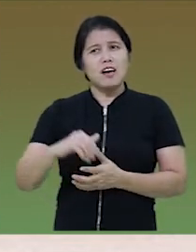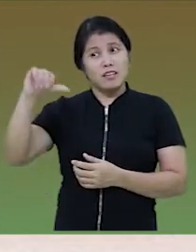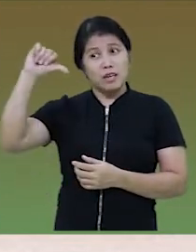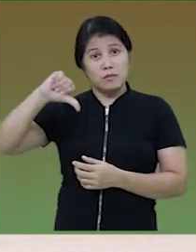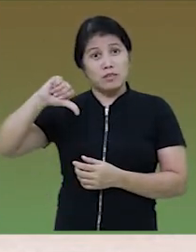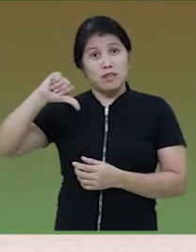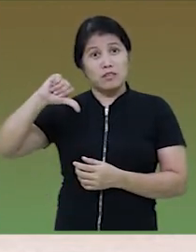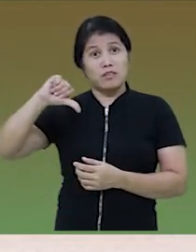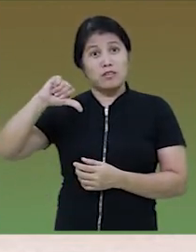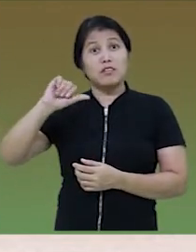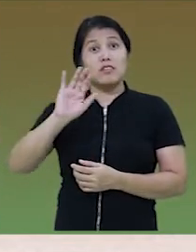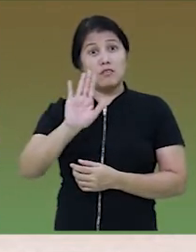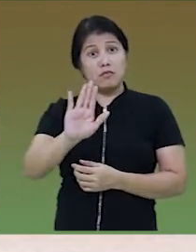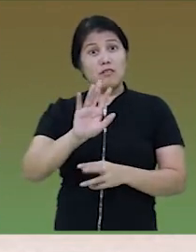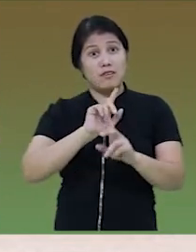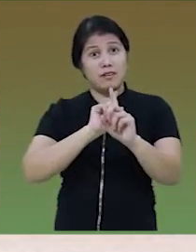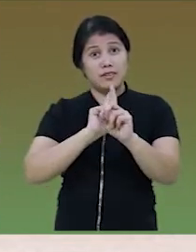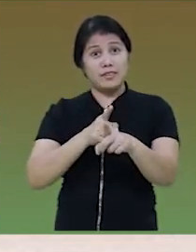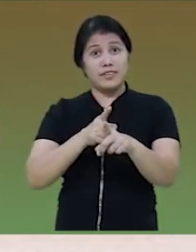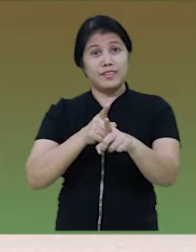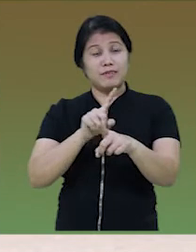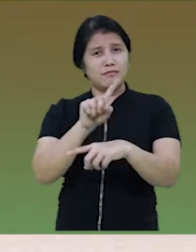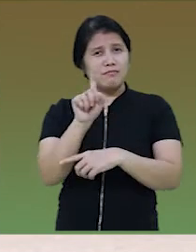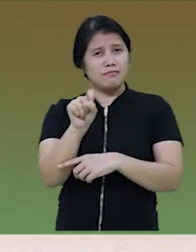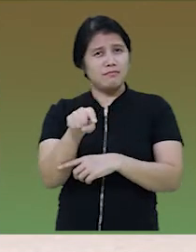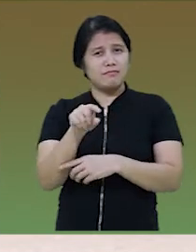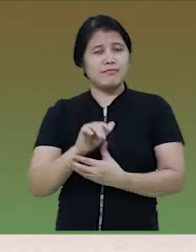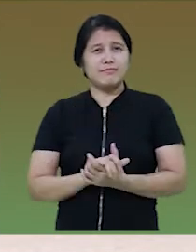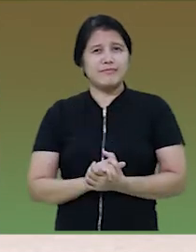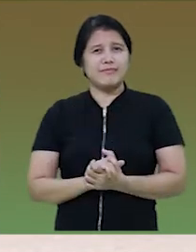Thumbs down ba ang sagot mo?